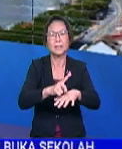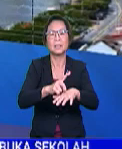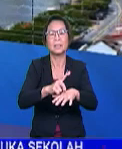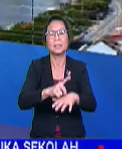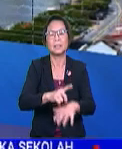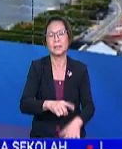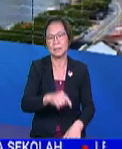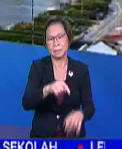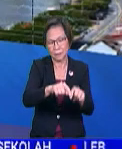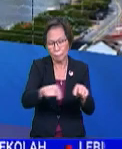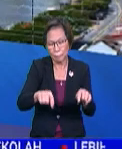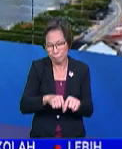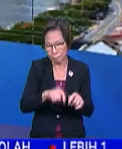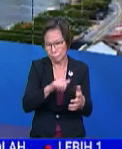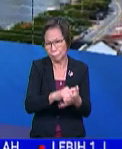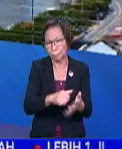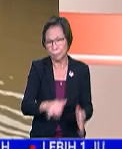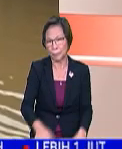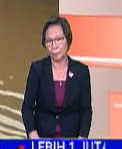bahagian tersebut.